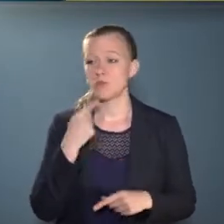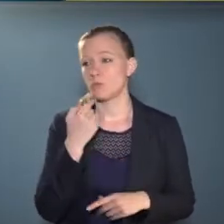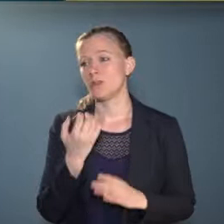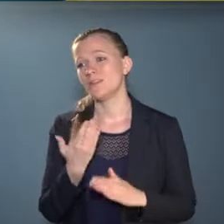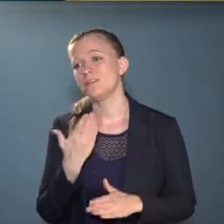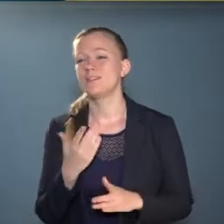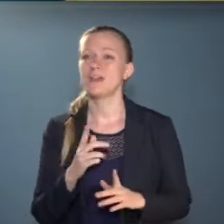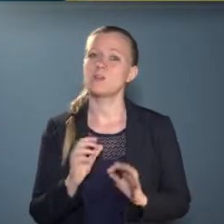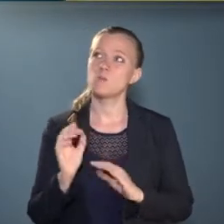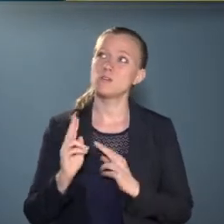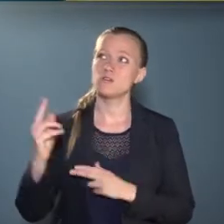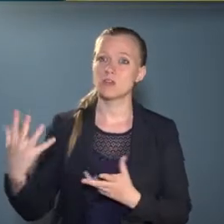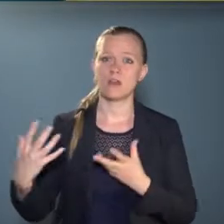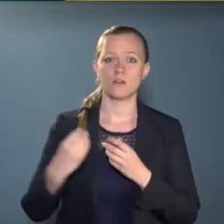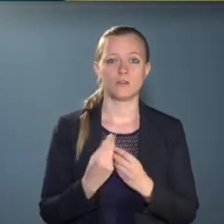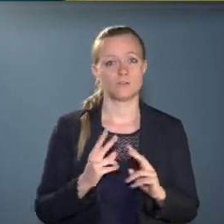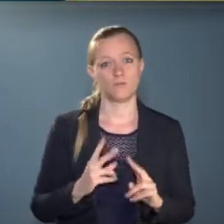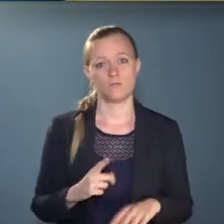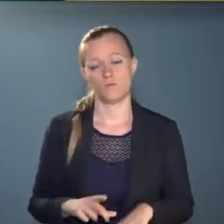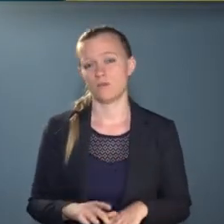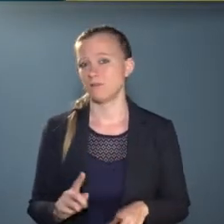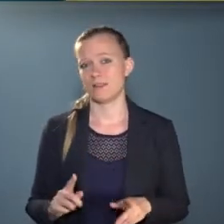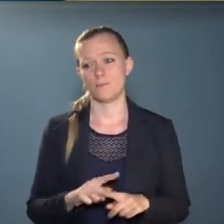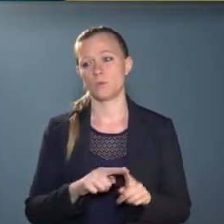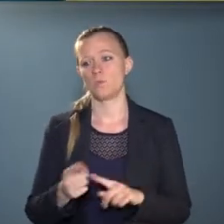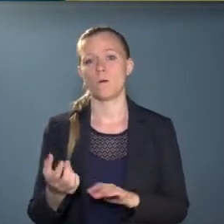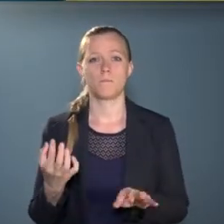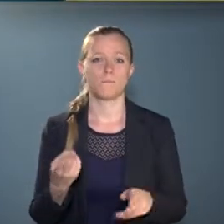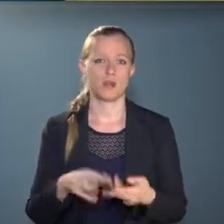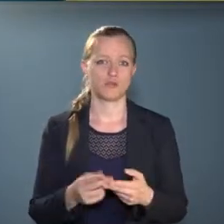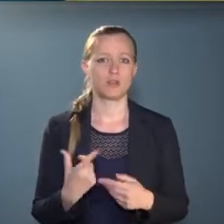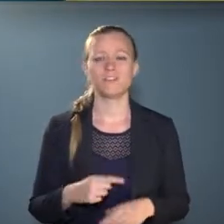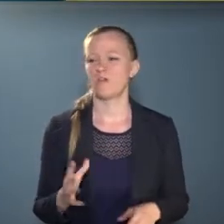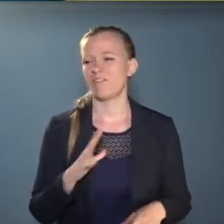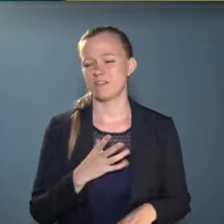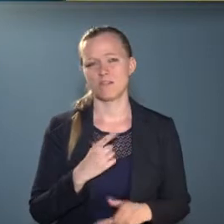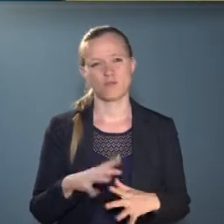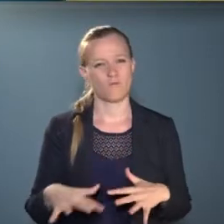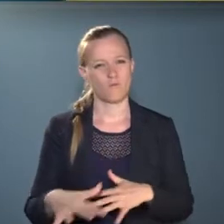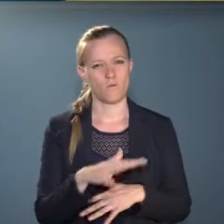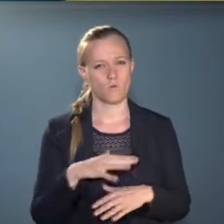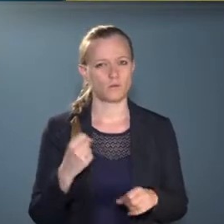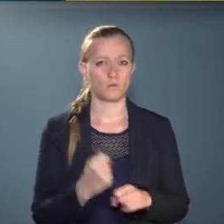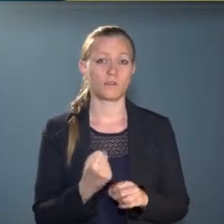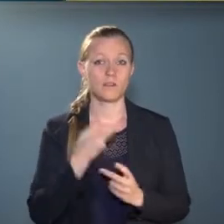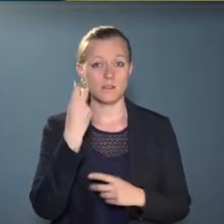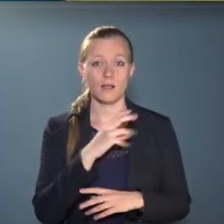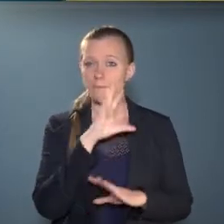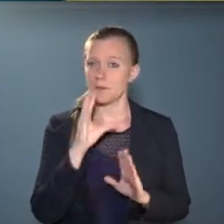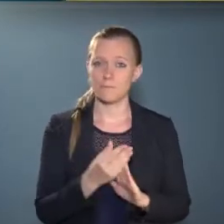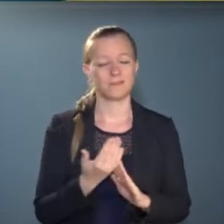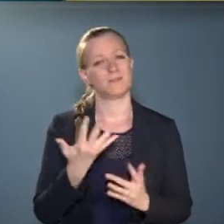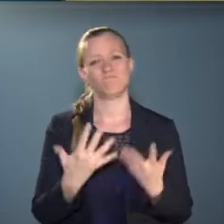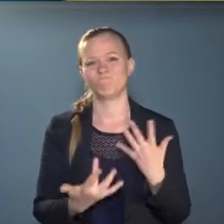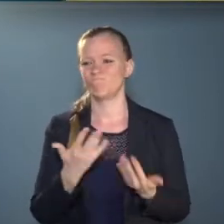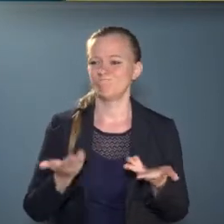Jóisten velünk volt, és ezért nem történt külön baleset, hisz nagyon-nagyon veszélyes közegbe kellett dolgozni. Nyilván a szakemberek mindent számoltak,